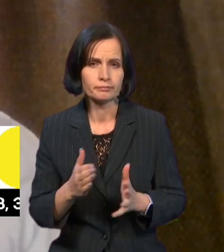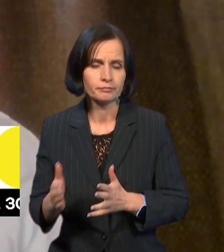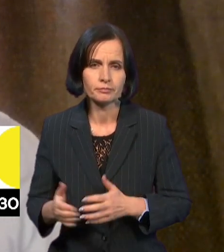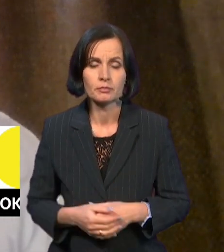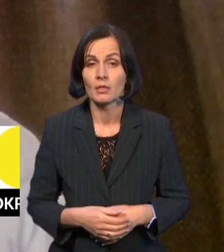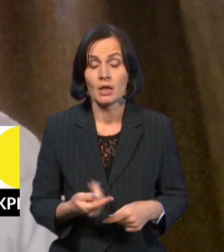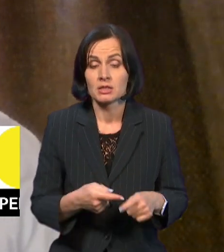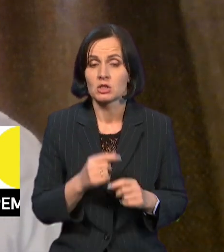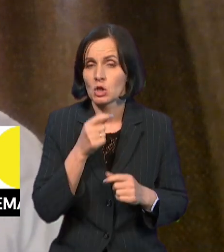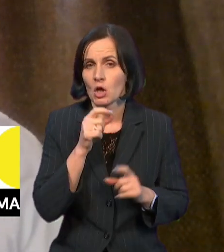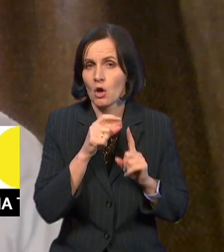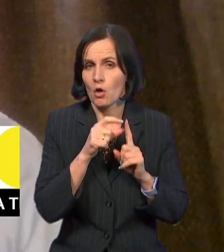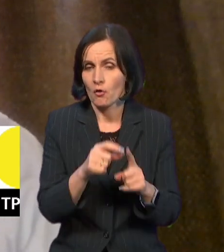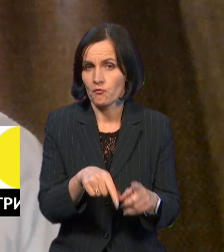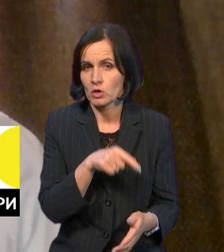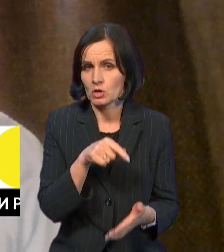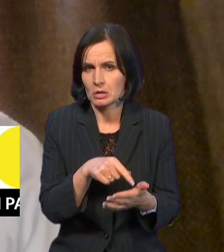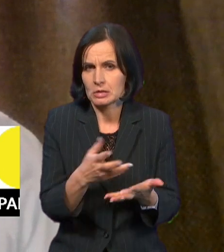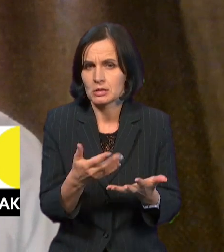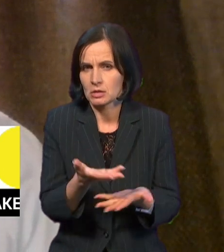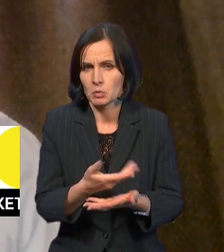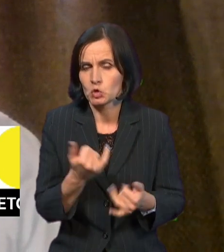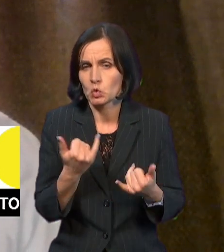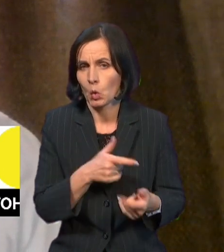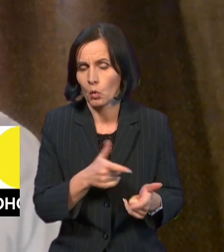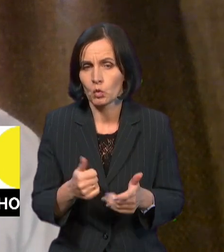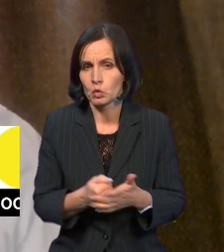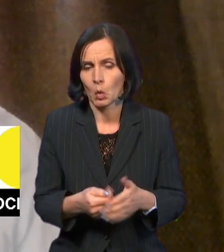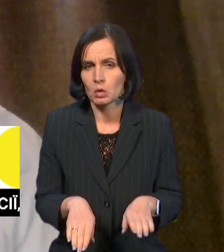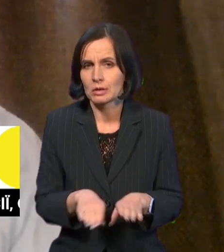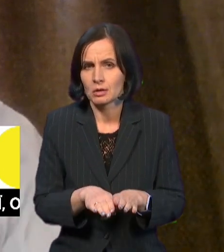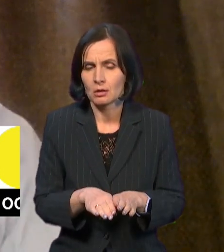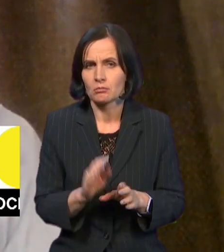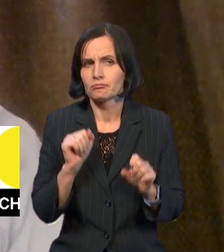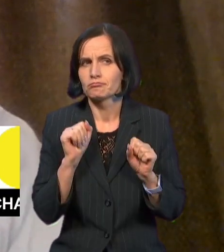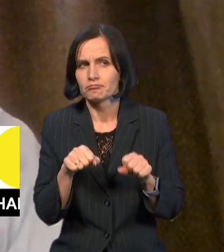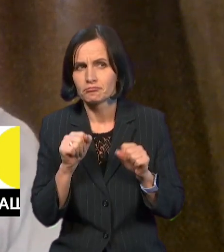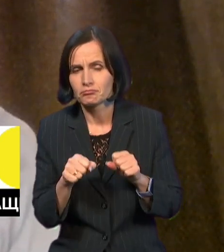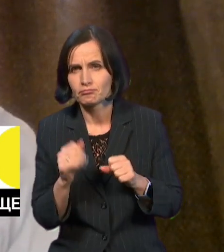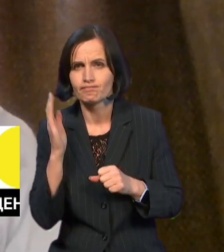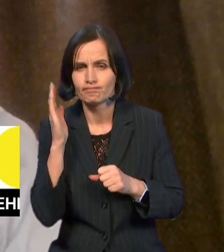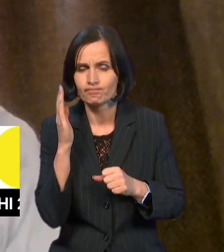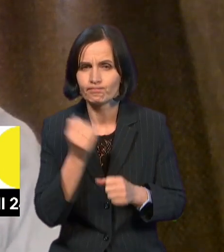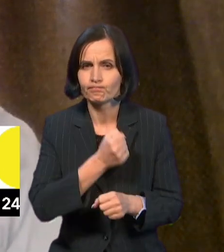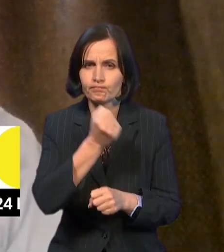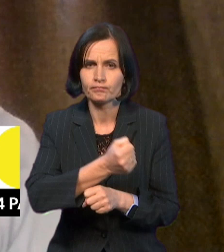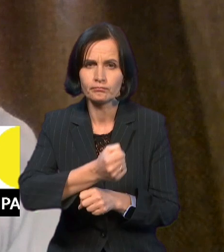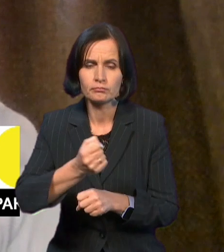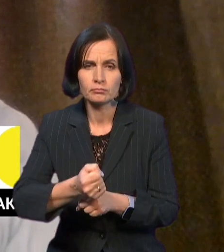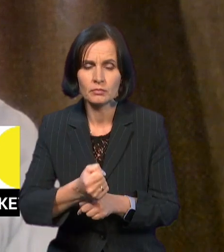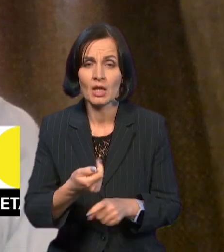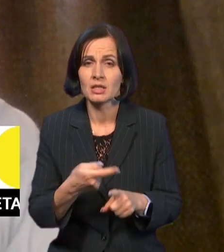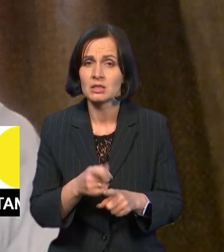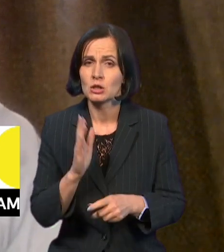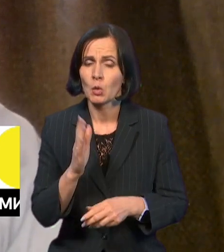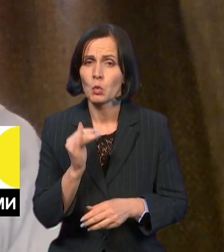також на питання, наскільки ми сьогодні готові до таких, ну, потенційних або ракетних ударів, бо це буде погано, тому що це буде тільки